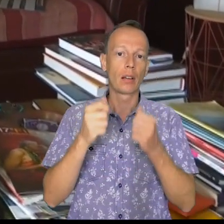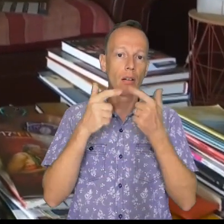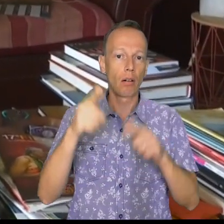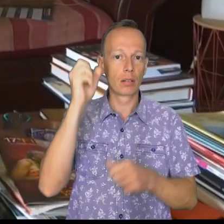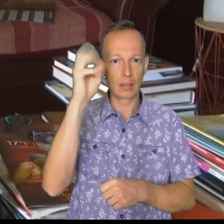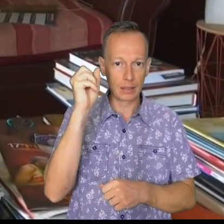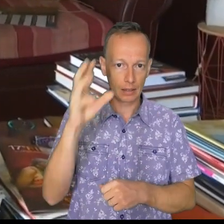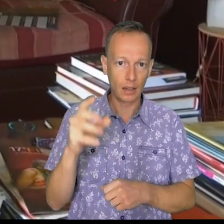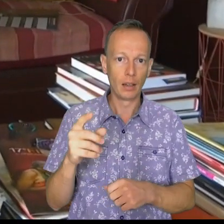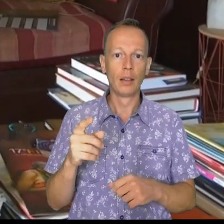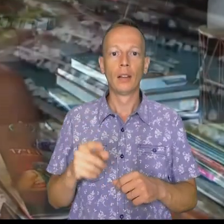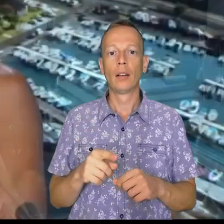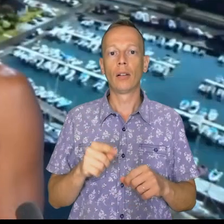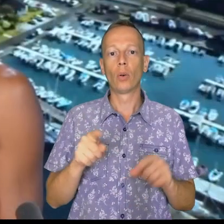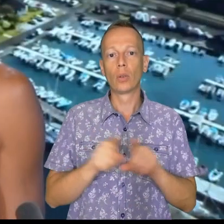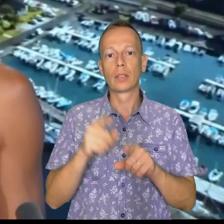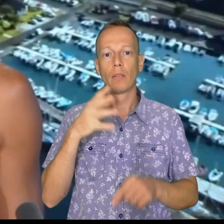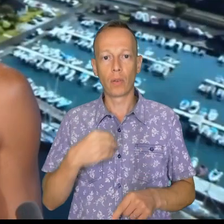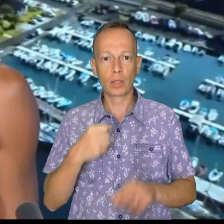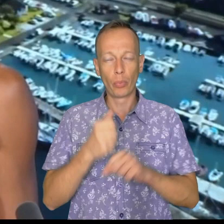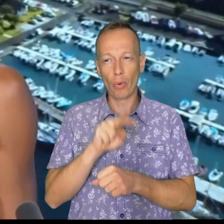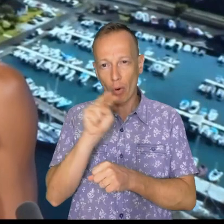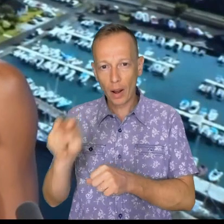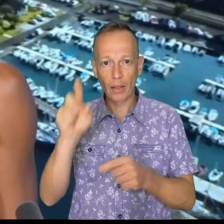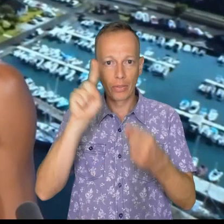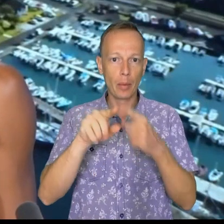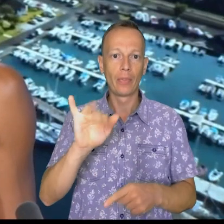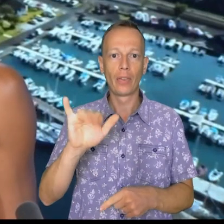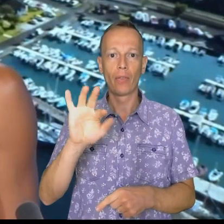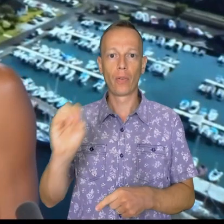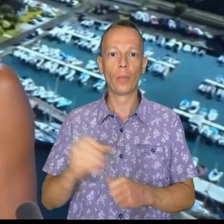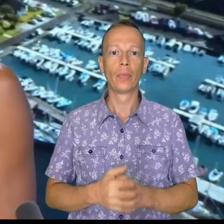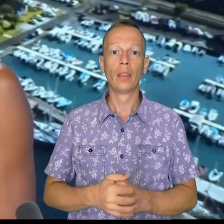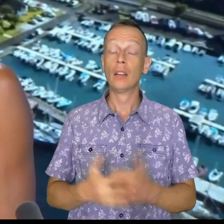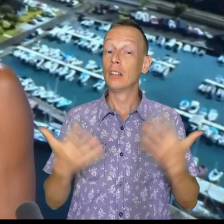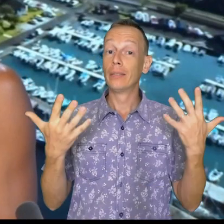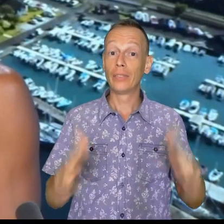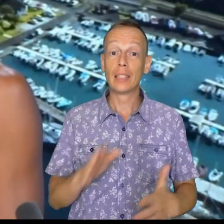par Evar Aputo et Thierry Stemfleur en français. Voilà,